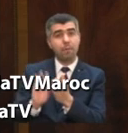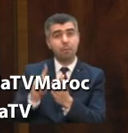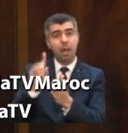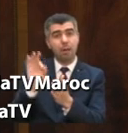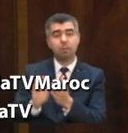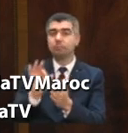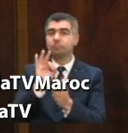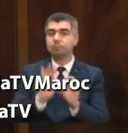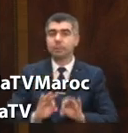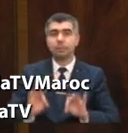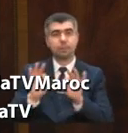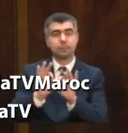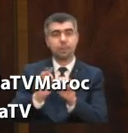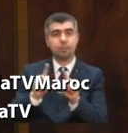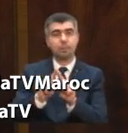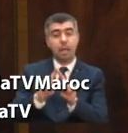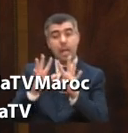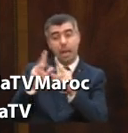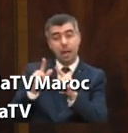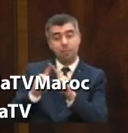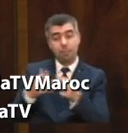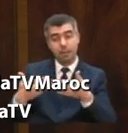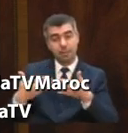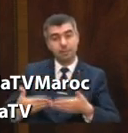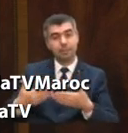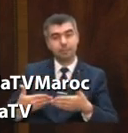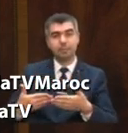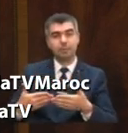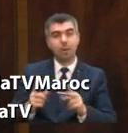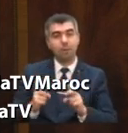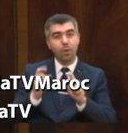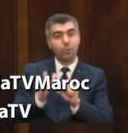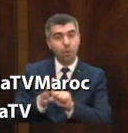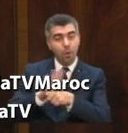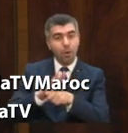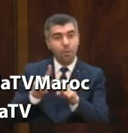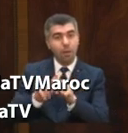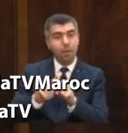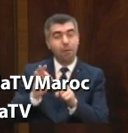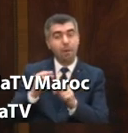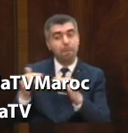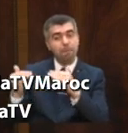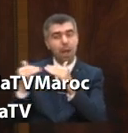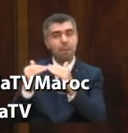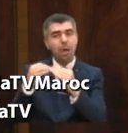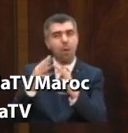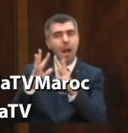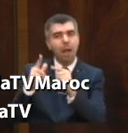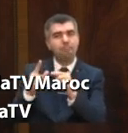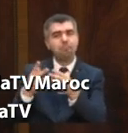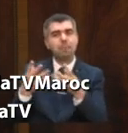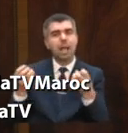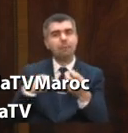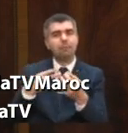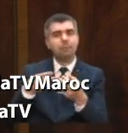أنه يجب التعامل مع الأرقام المعلنة خلال هذه المرحلة بالحذر اللازم ومقارنتها، لأن واحد العدد ديال الأرقام بدات تصدر، يجب